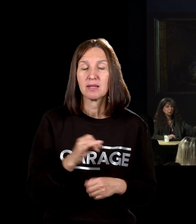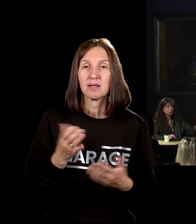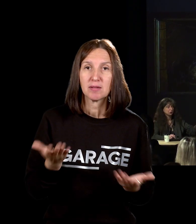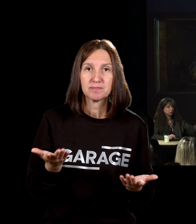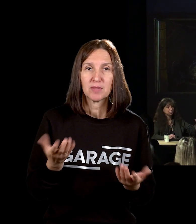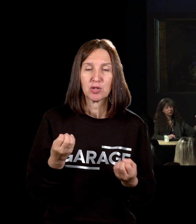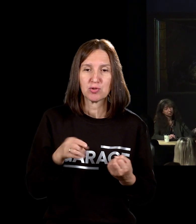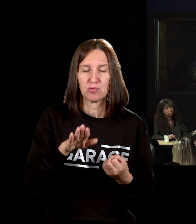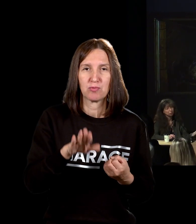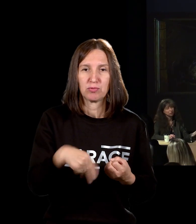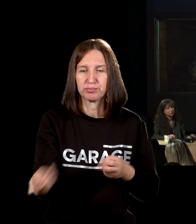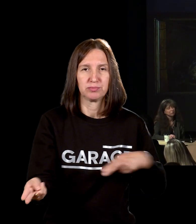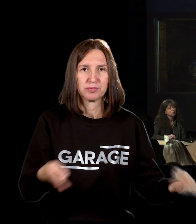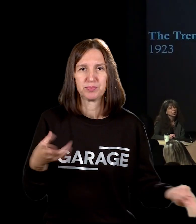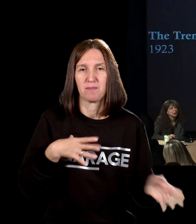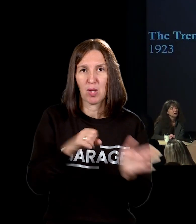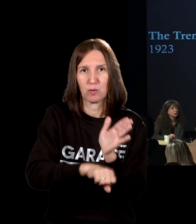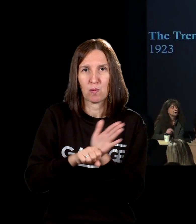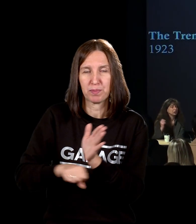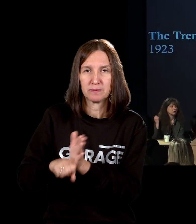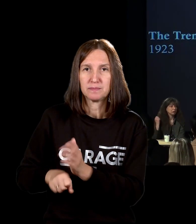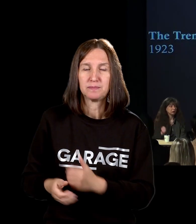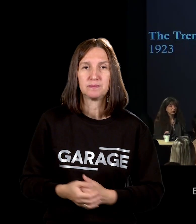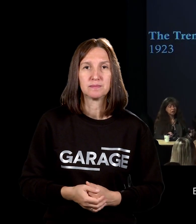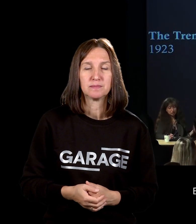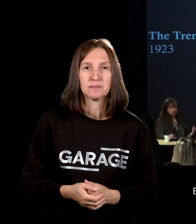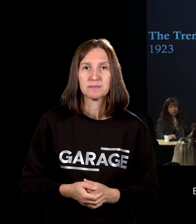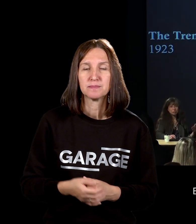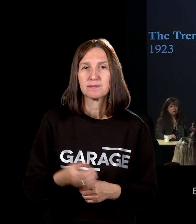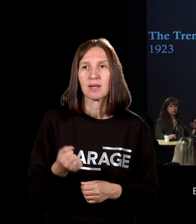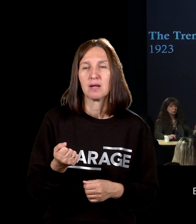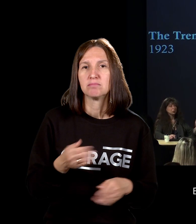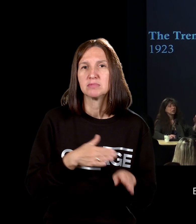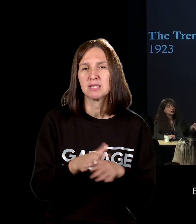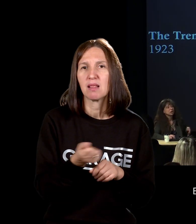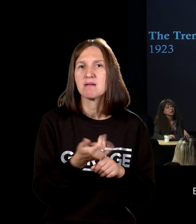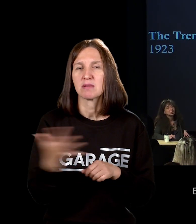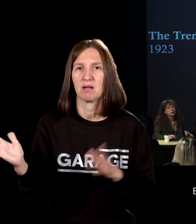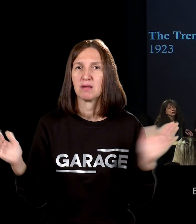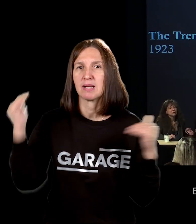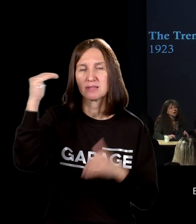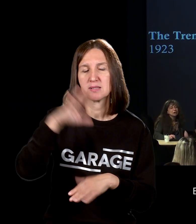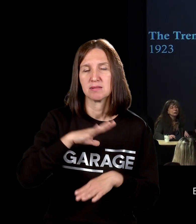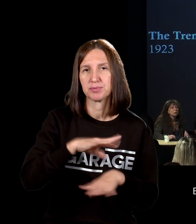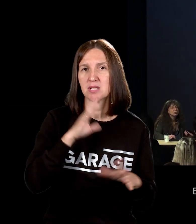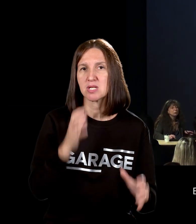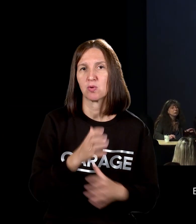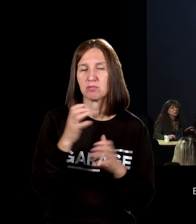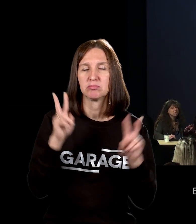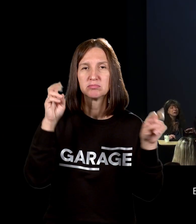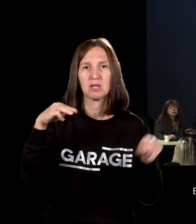самые внизу лежащие вот эти трупы. Да, там. А целый ряд картин, тоже не сохранившиеся траншеи,